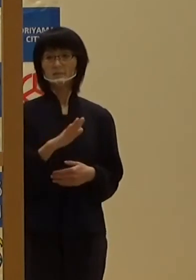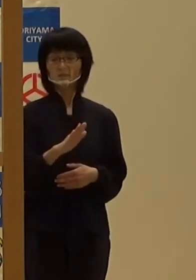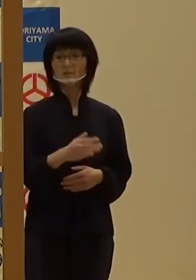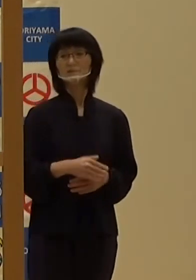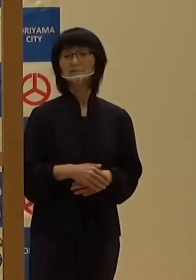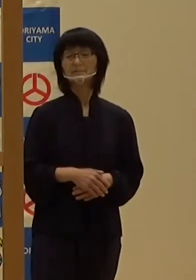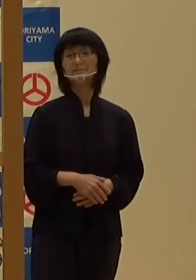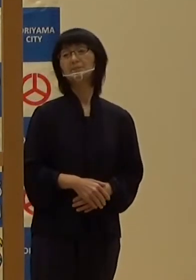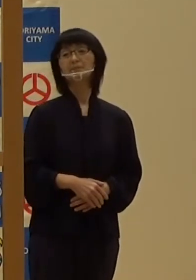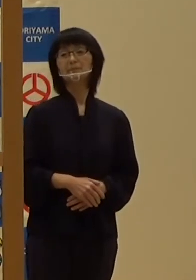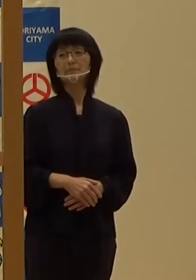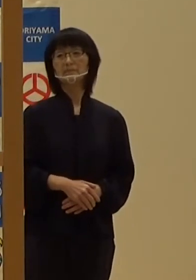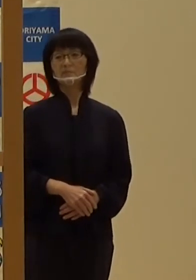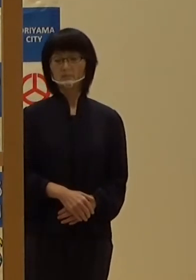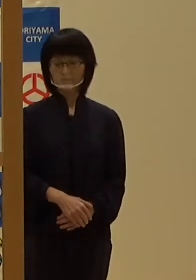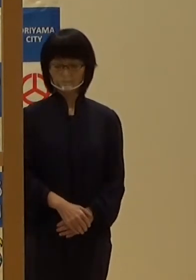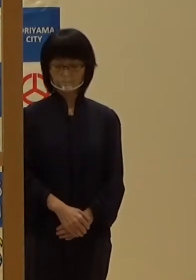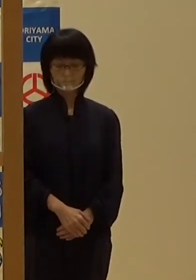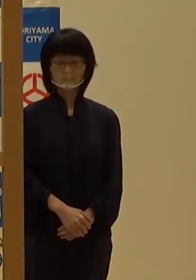毎日新聞お願いします。